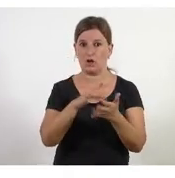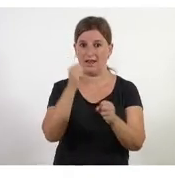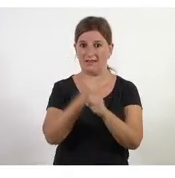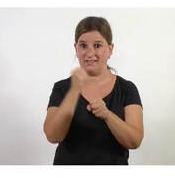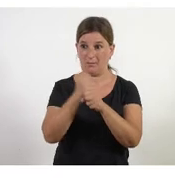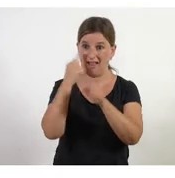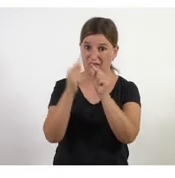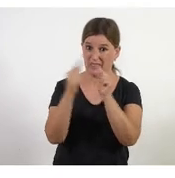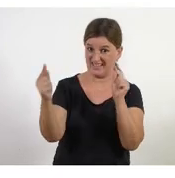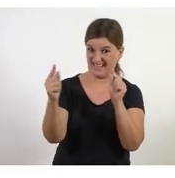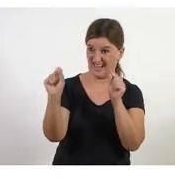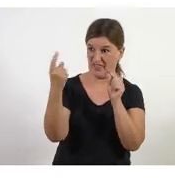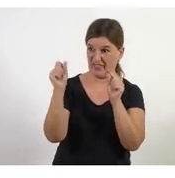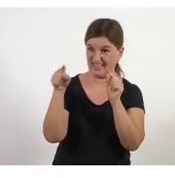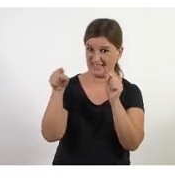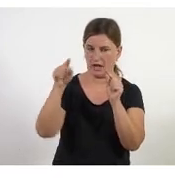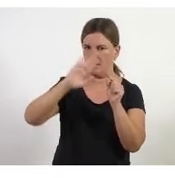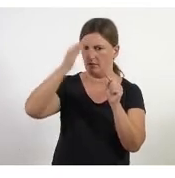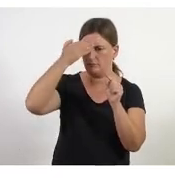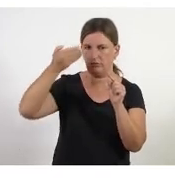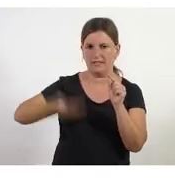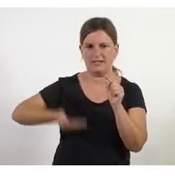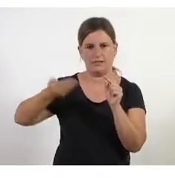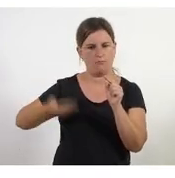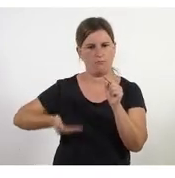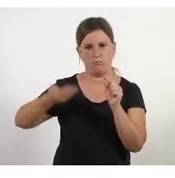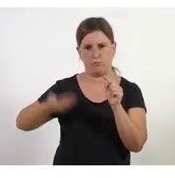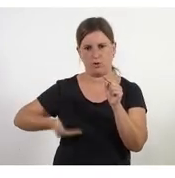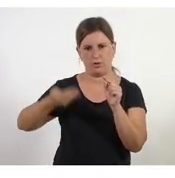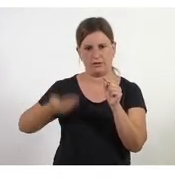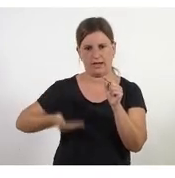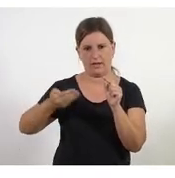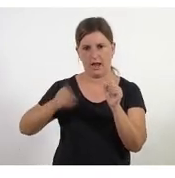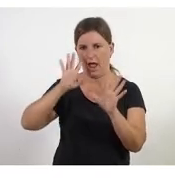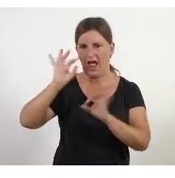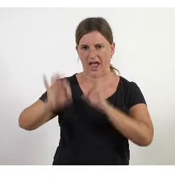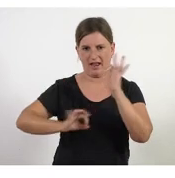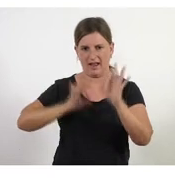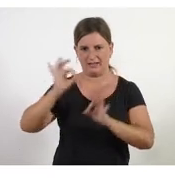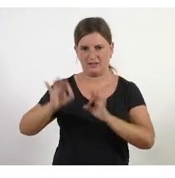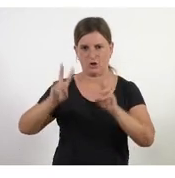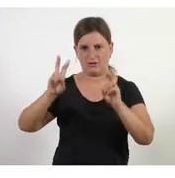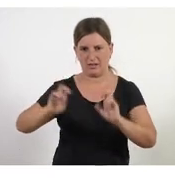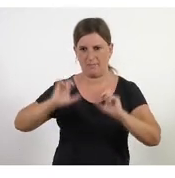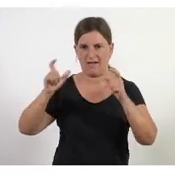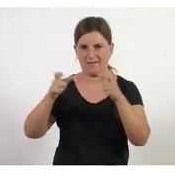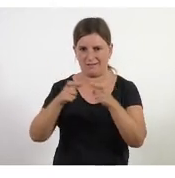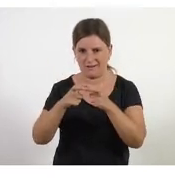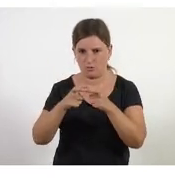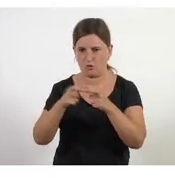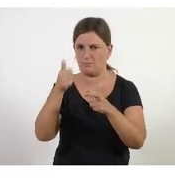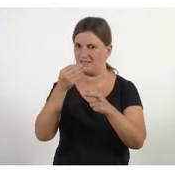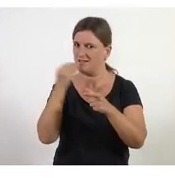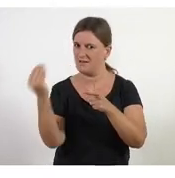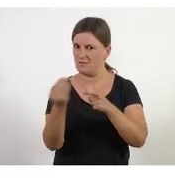digital, és un dels primers punts que, sobretot, hem de tenir molta atenció amb això, intentar millorar, intentar que